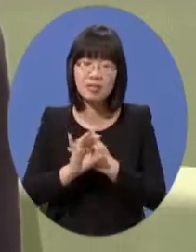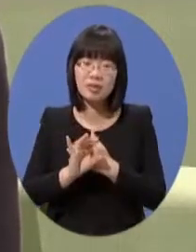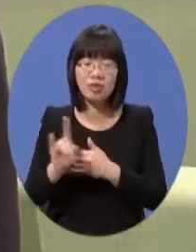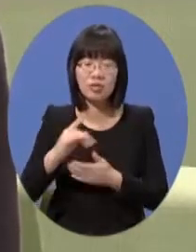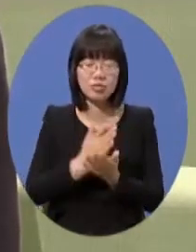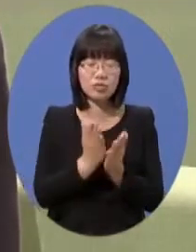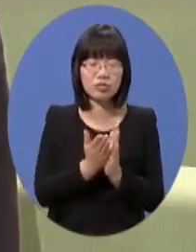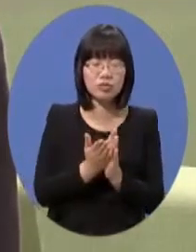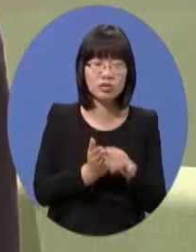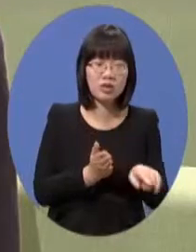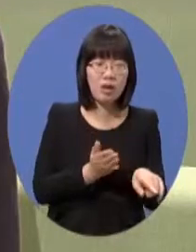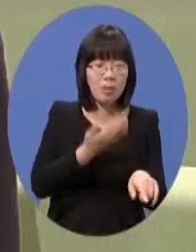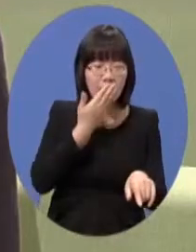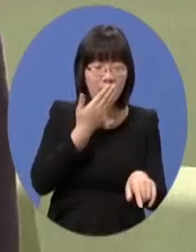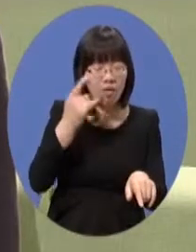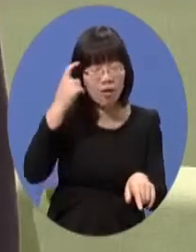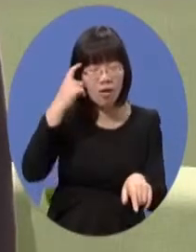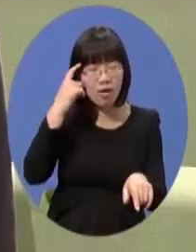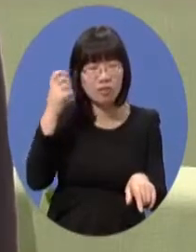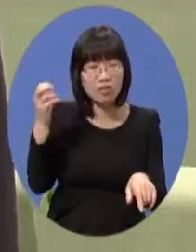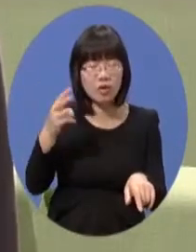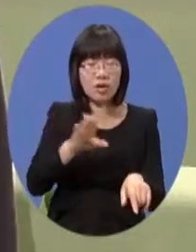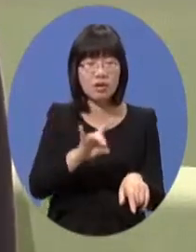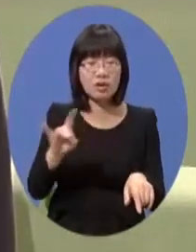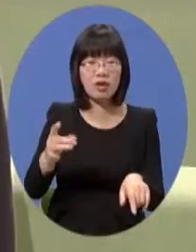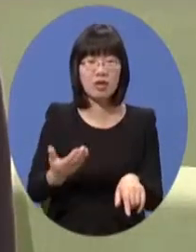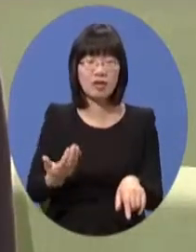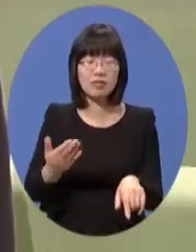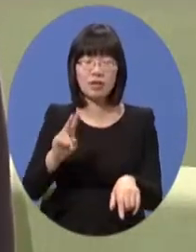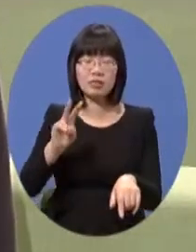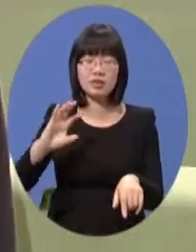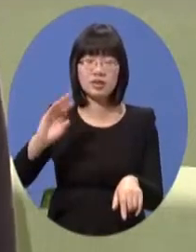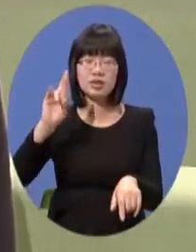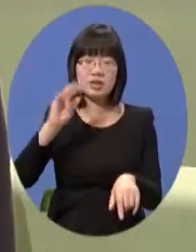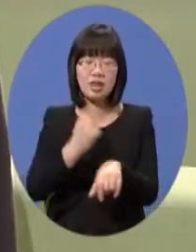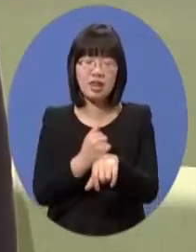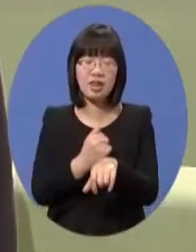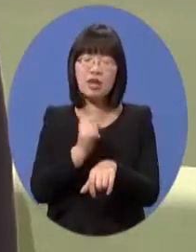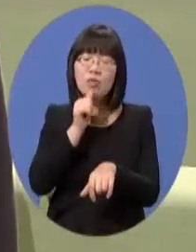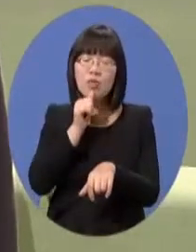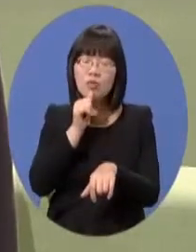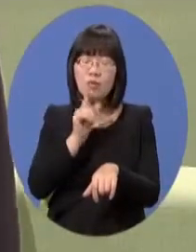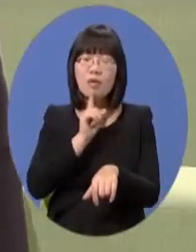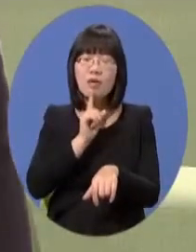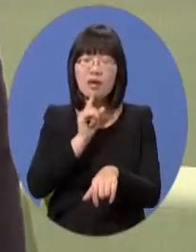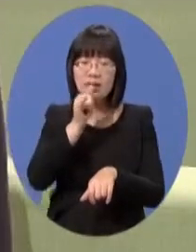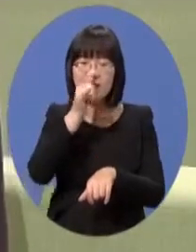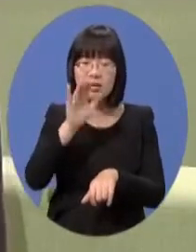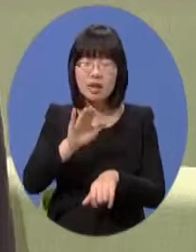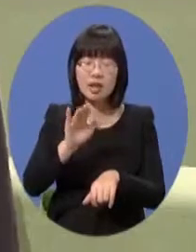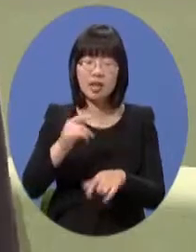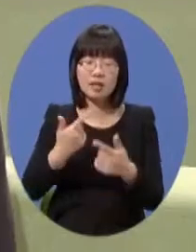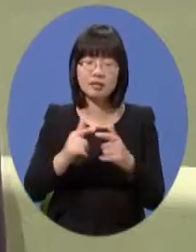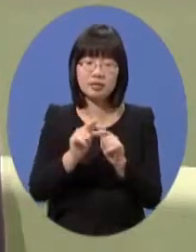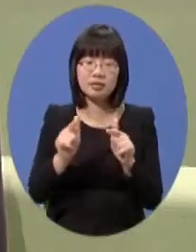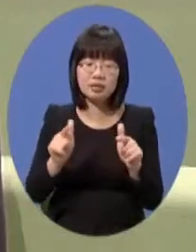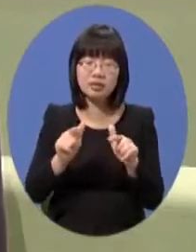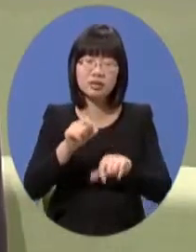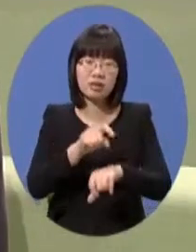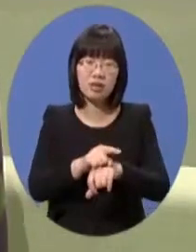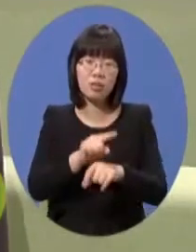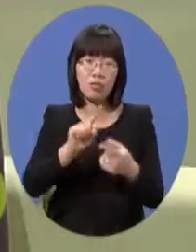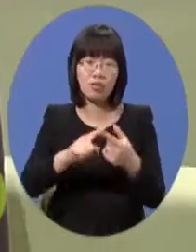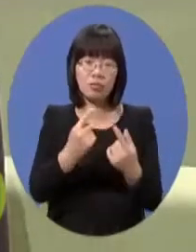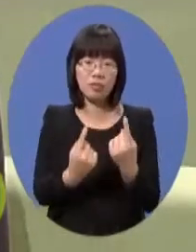어떤 종류의 단백질을 먹어야 되나 뭐 우리 아까 금방 VCR에서도 콩 뭐 얘기 많이 하고 그랬는데 그런 식물성 단백질보다는